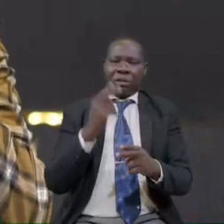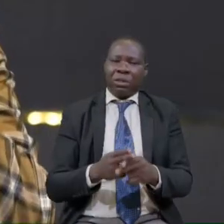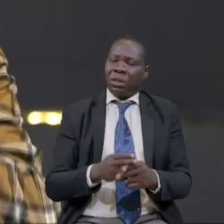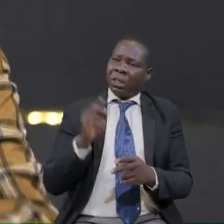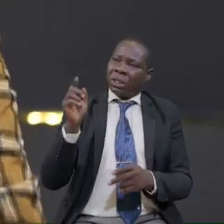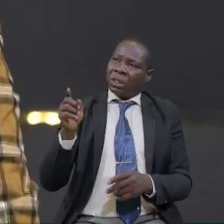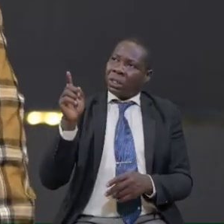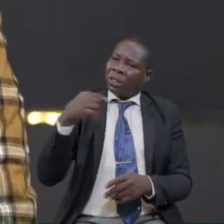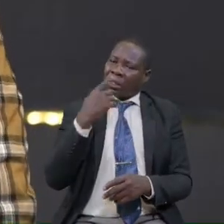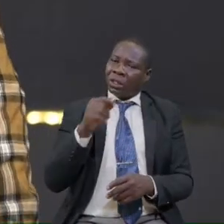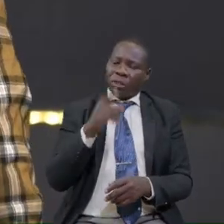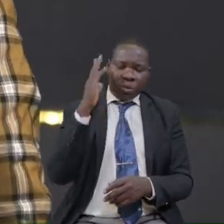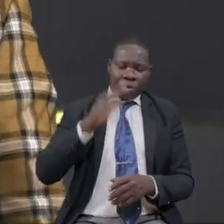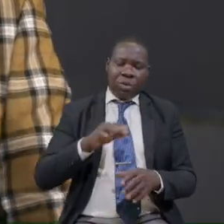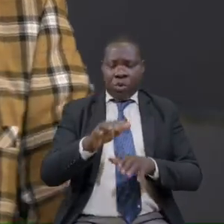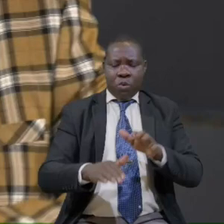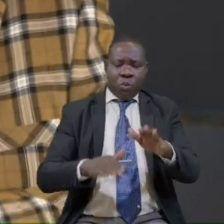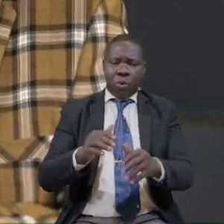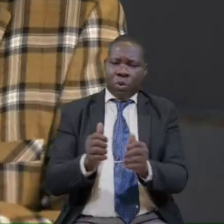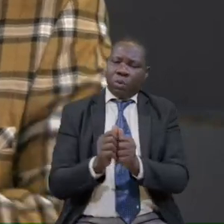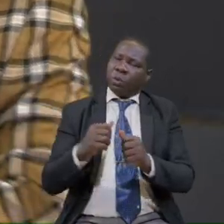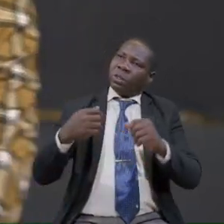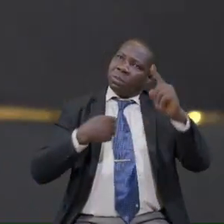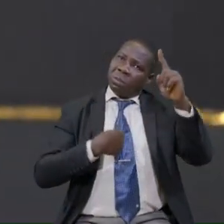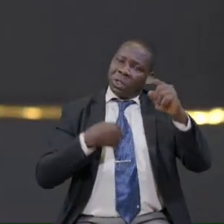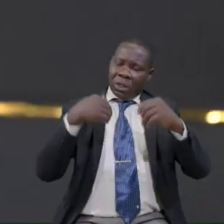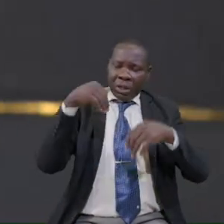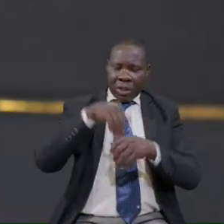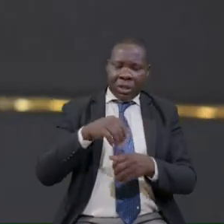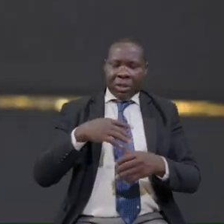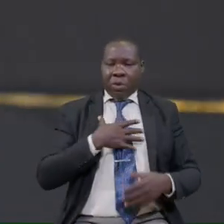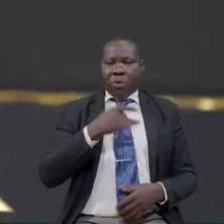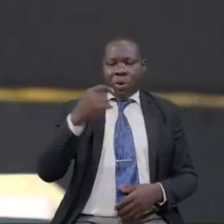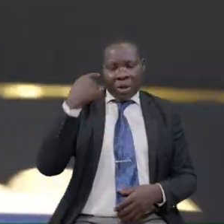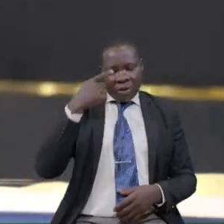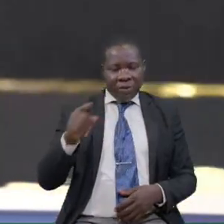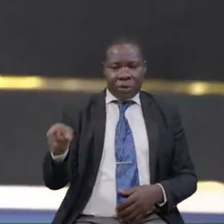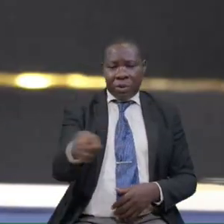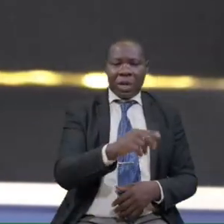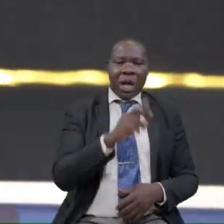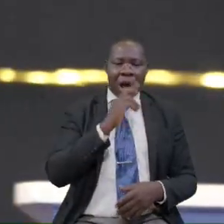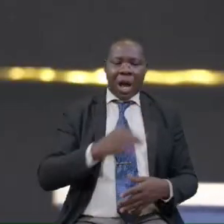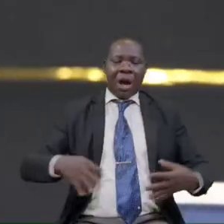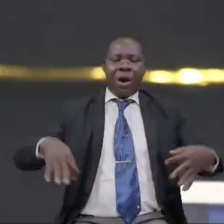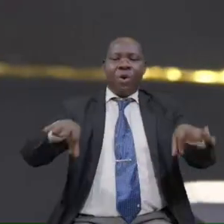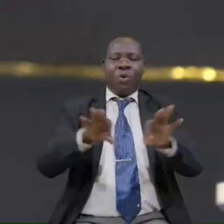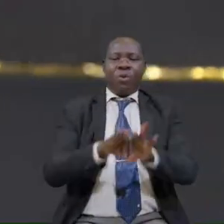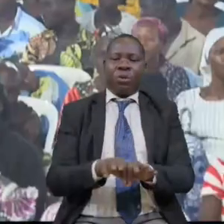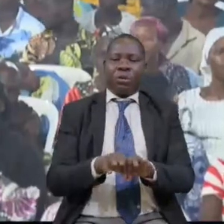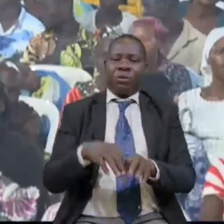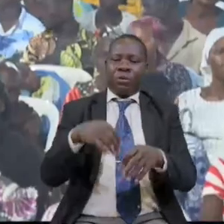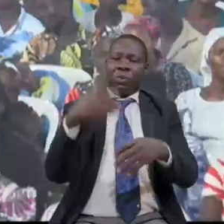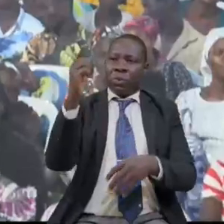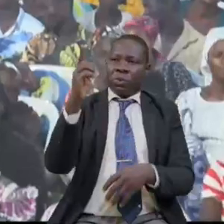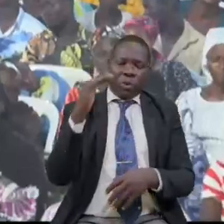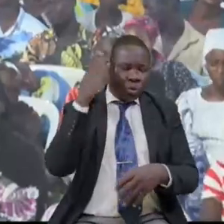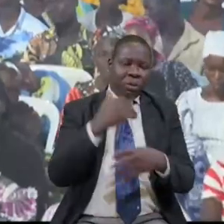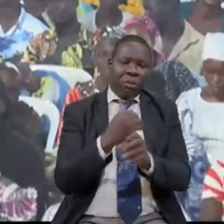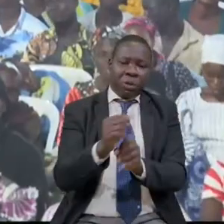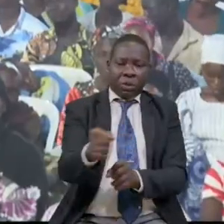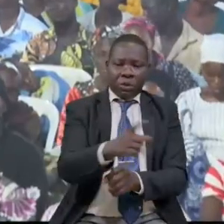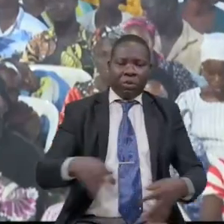marcheront avec moi en vêtements blancs parce qu'ils en sont dignes. Dieu vous rendra